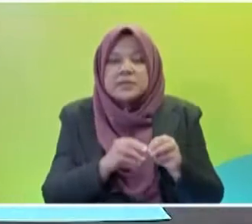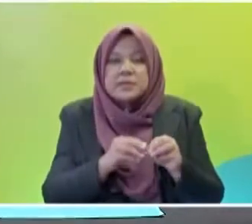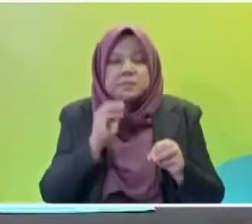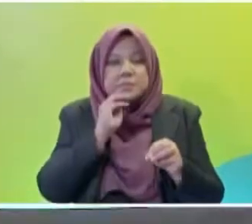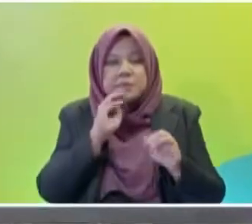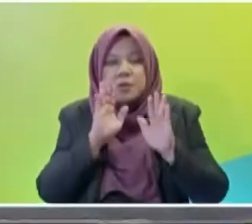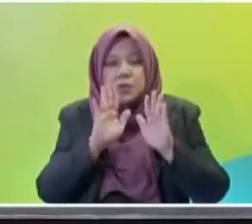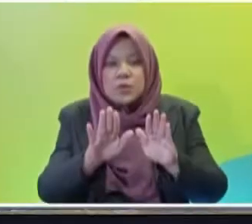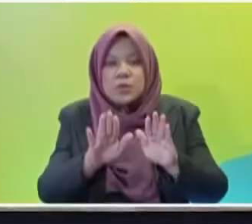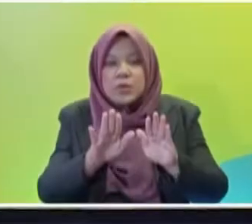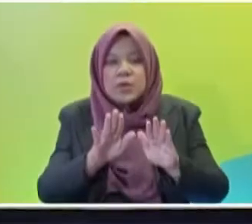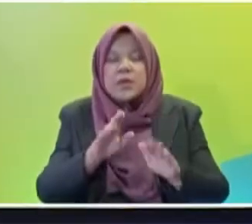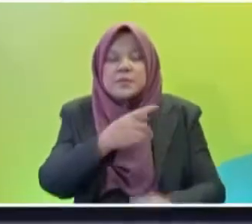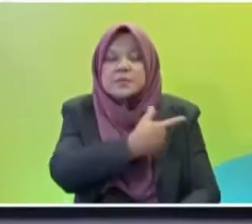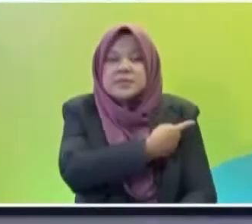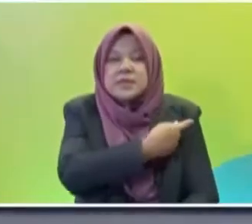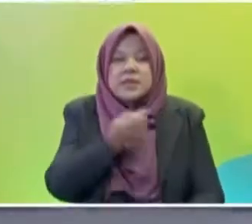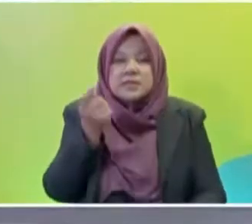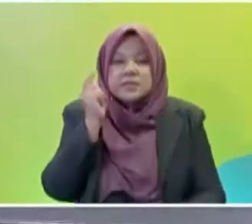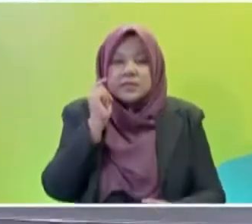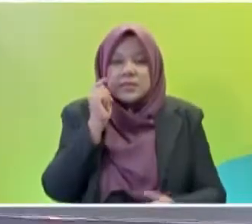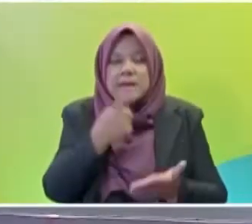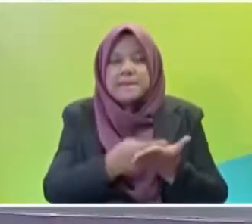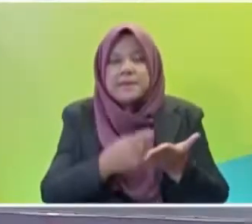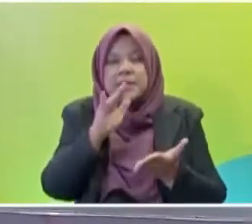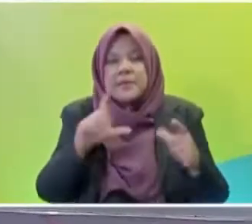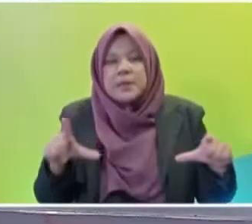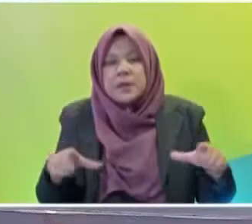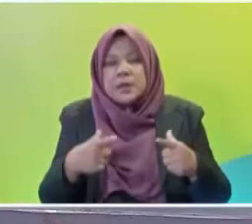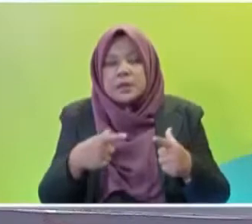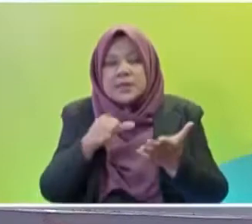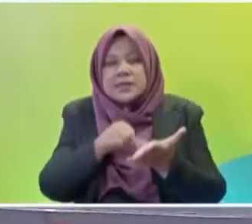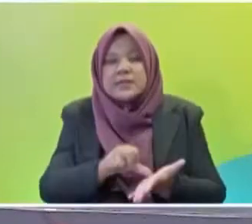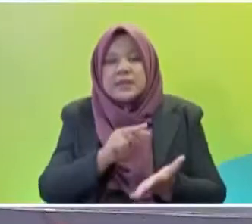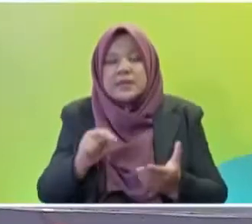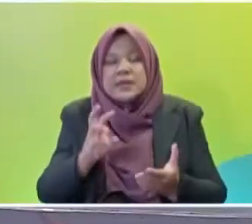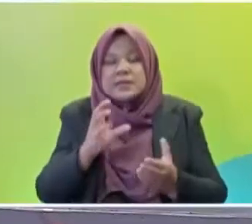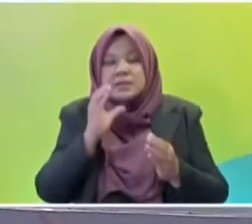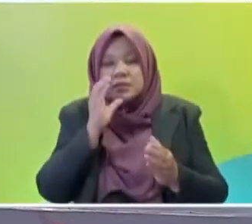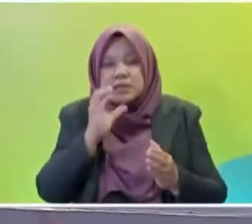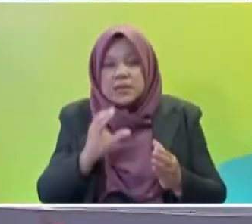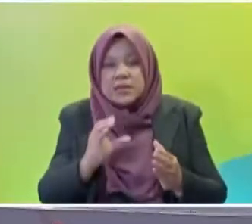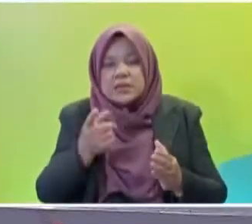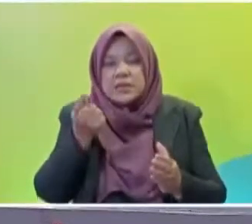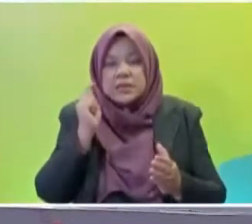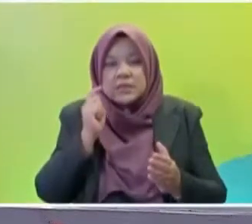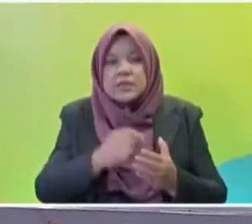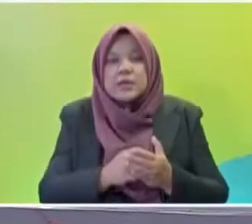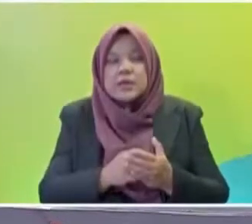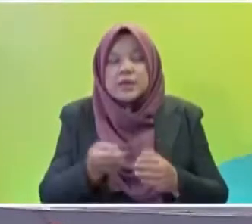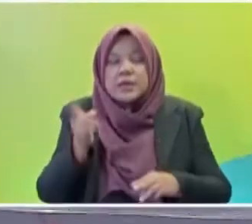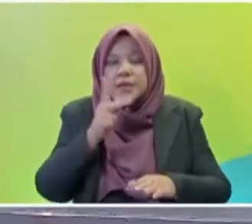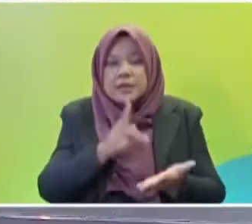tadi. Okey. Dan apa yang berlaku adalah tekanan cecair tadi tetap dikenakan pada umbuh yang besar. Tapi dia